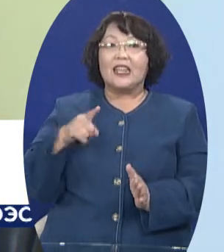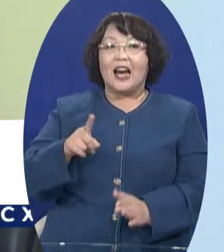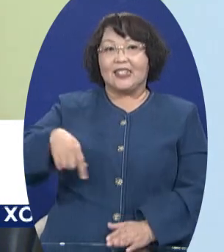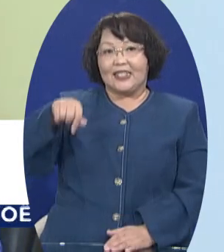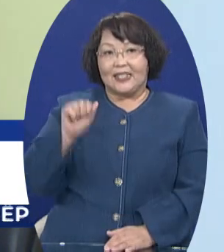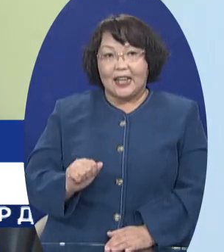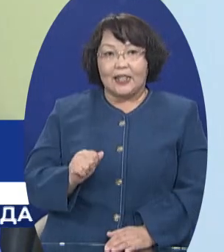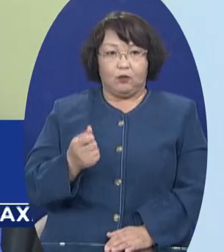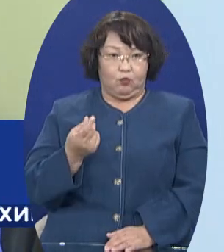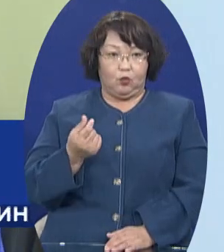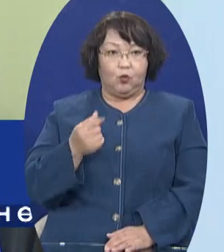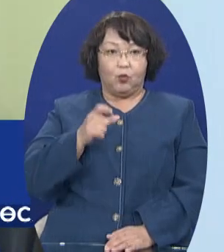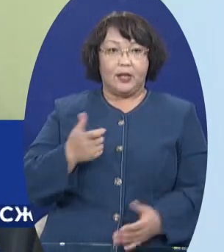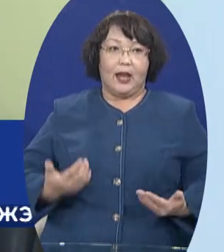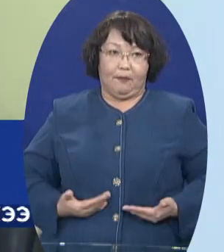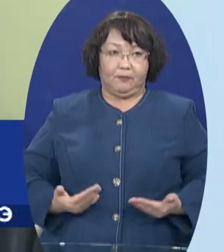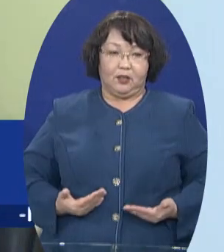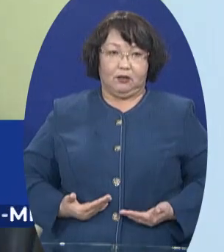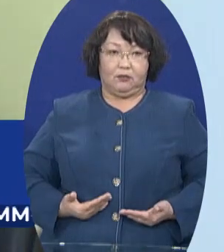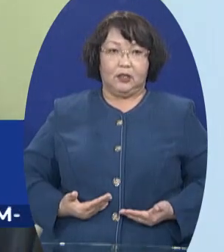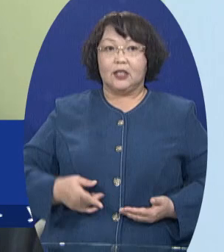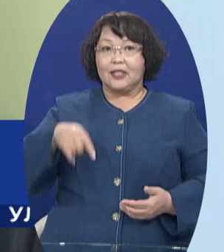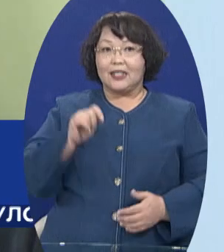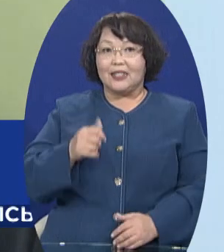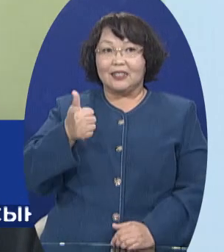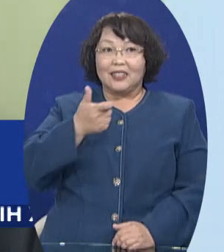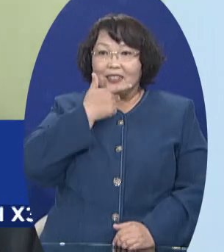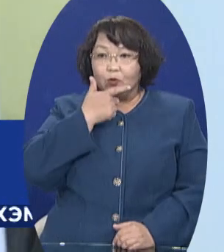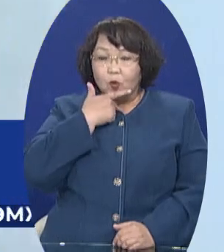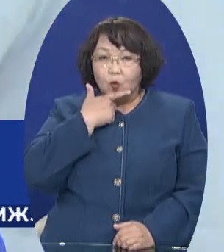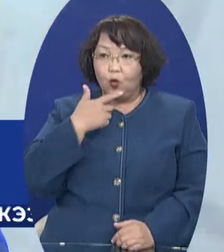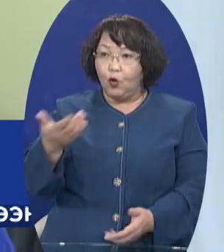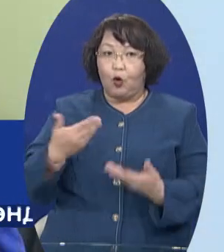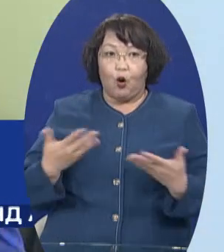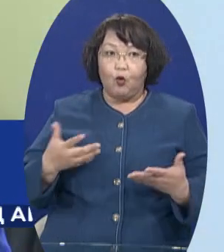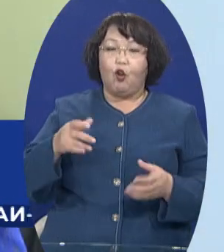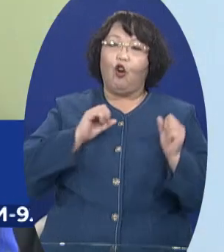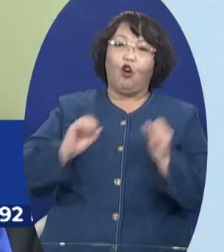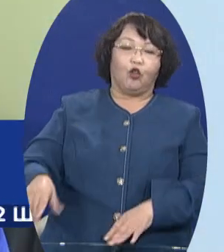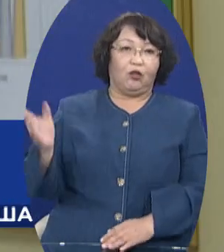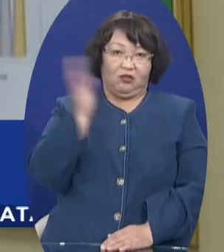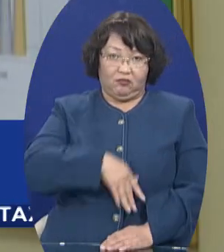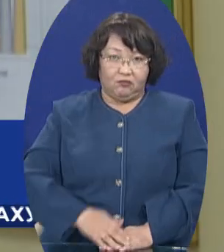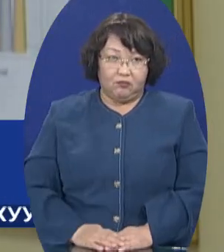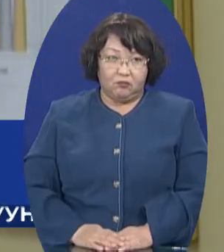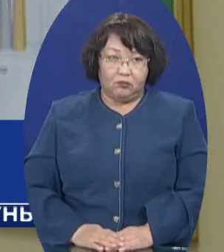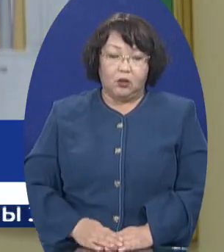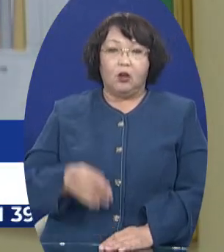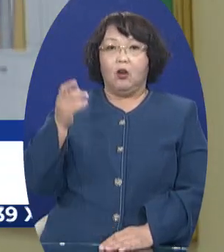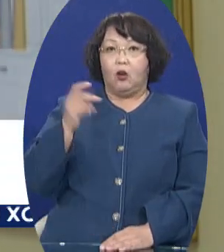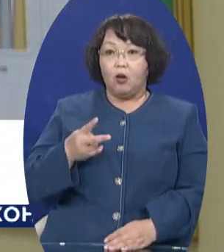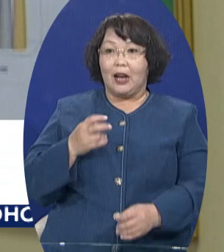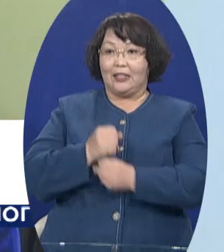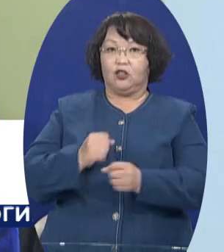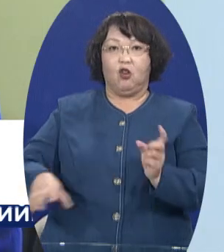бас хүний амьдрал шүү дээ, цалин мөнгө одоо хөрөлцөөгөө хүн орхиол явчихна. Хоёрдугаарт ажиллах нөхцөл үүд юм. Хотод